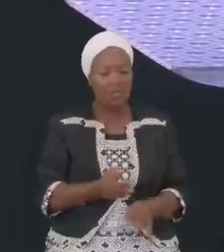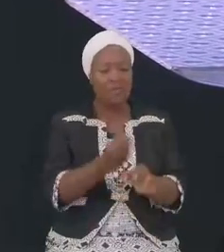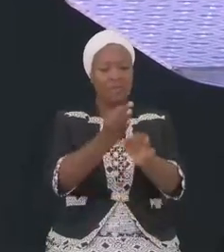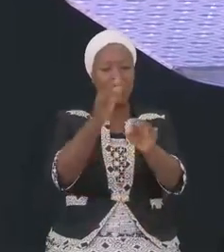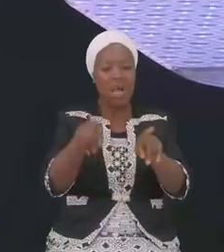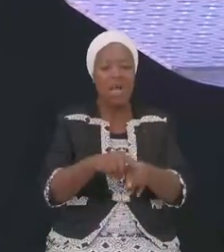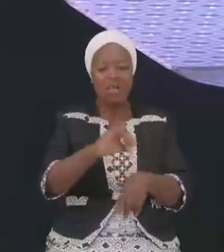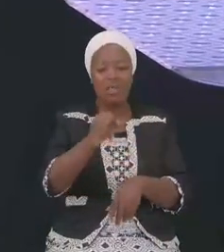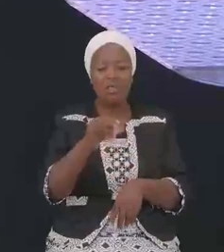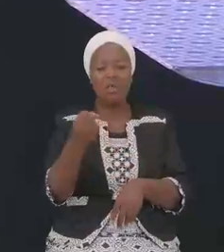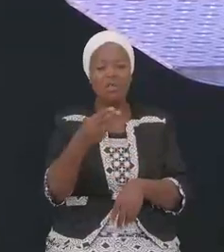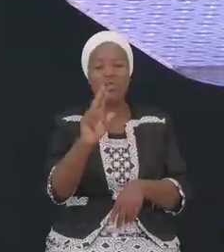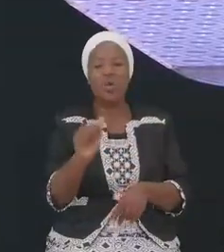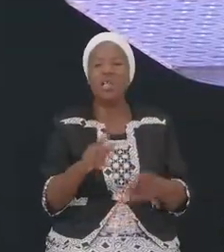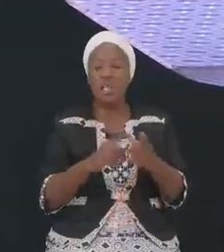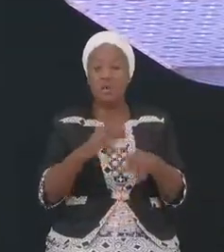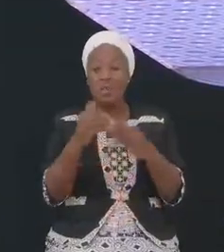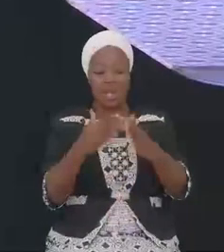ils n'étaient pas aussi fidèles que Josué. Et les dirigeants